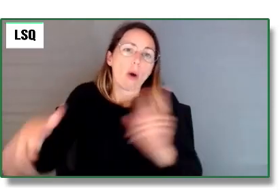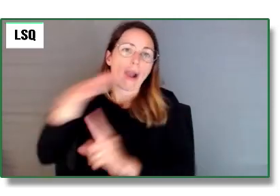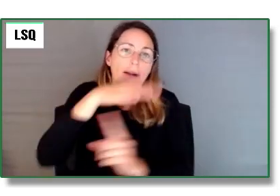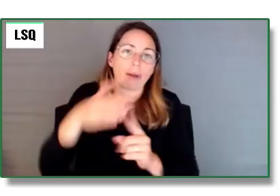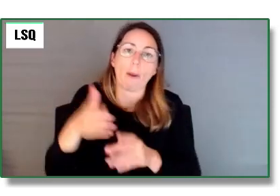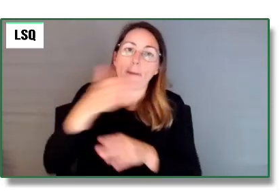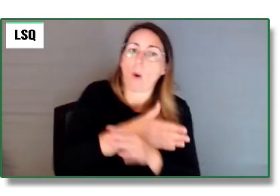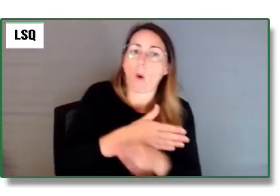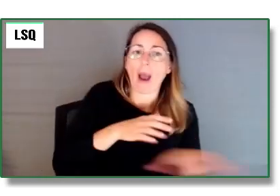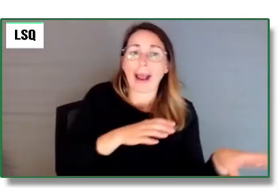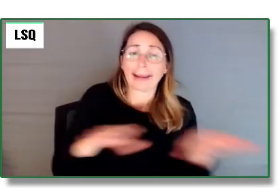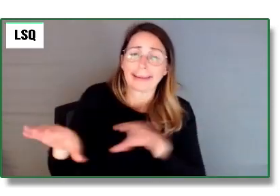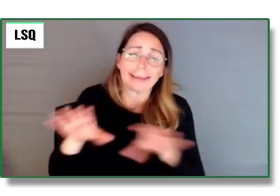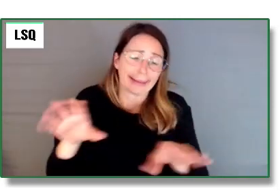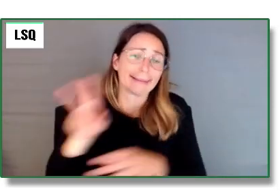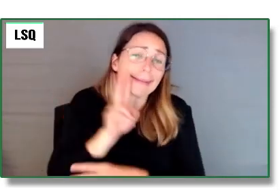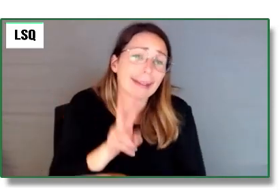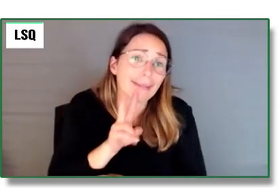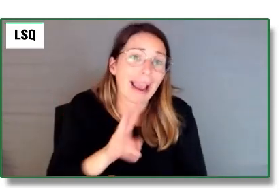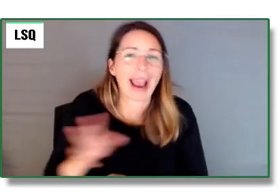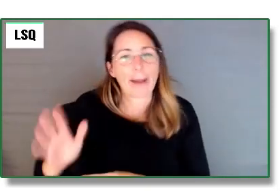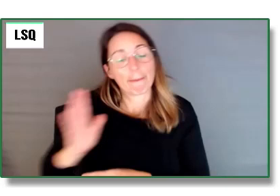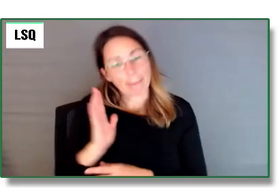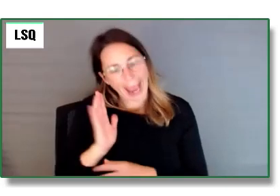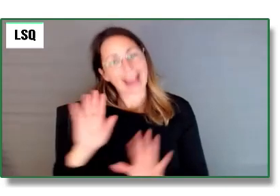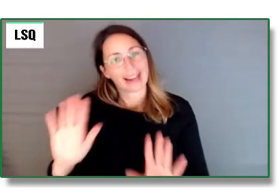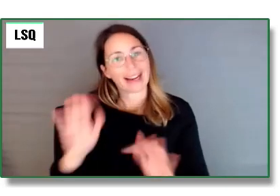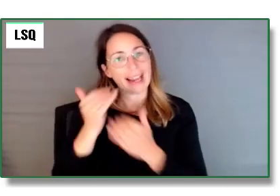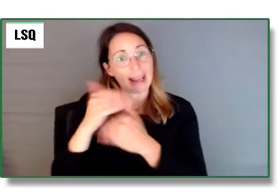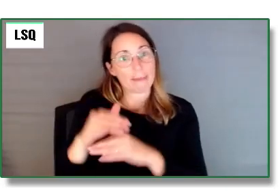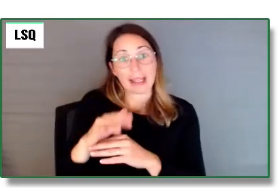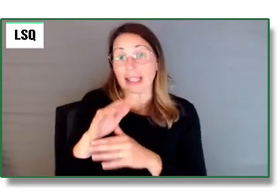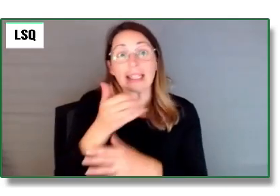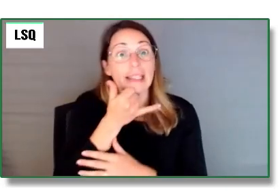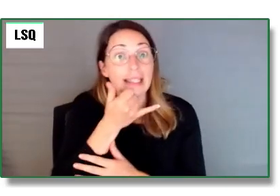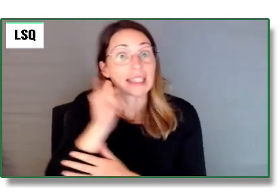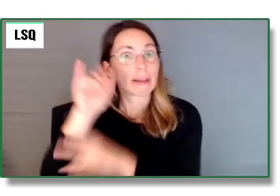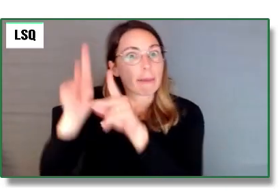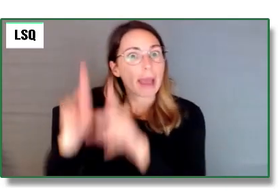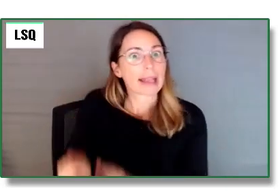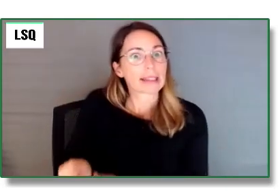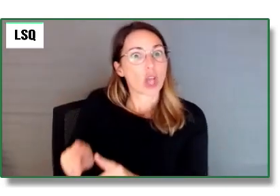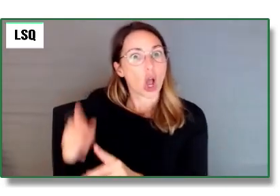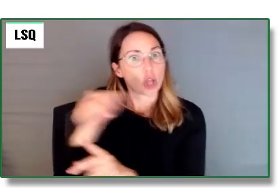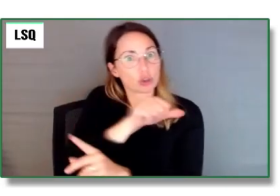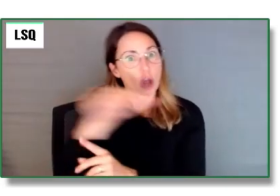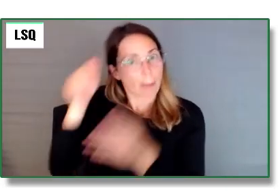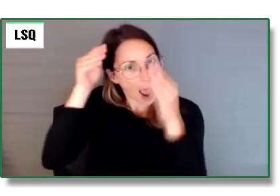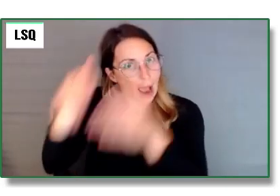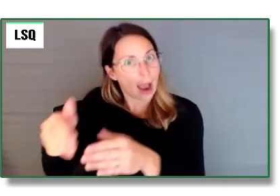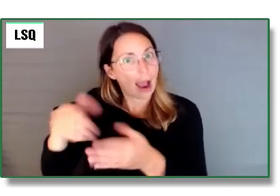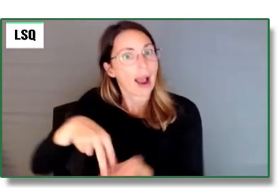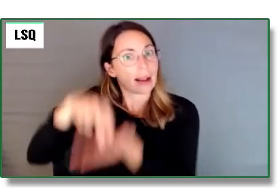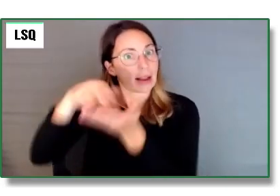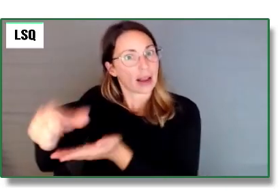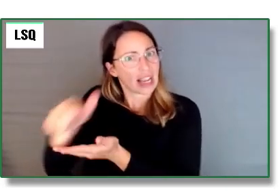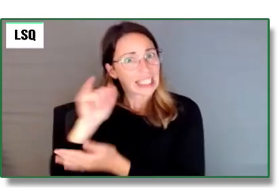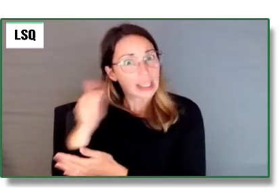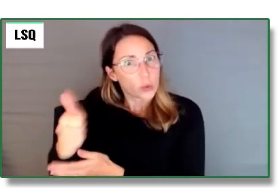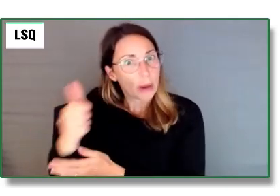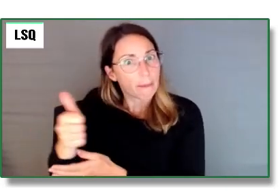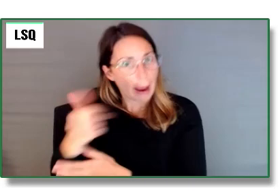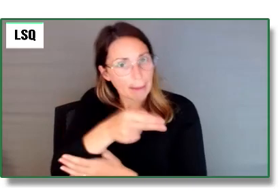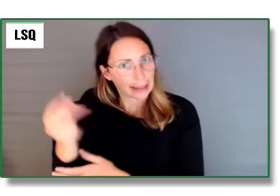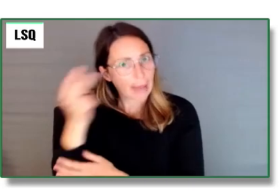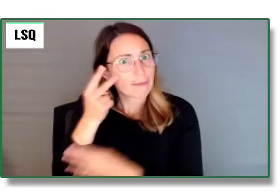raison jusqu'à un certain point. Mais que se passe-t-il si cette personne dédiée à l'ascenseur a également un handicap visuel? Et encore une fois, qu'en est-il